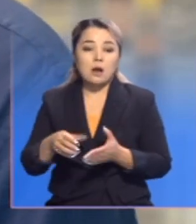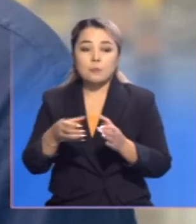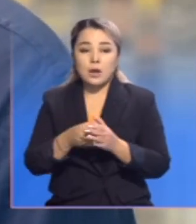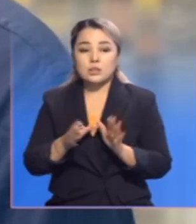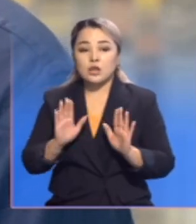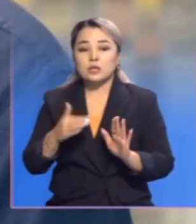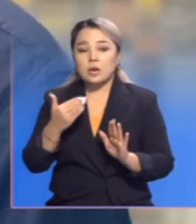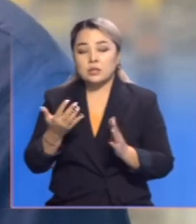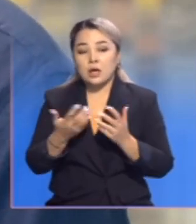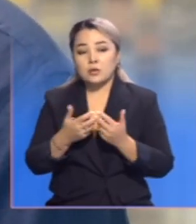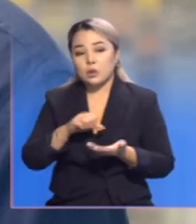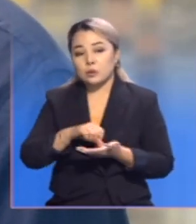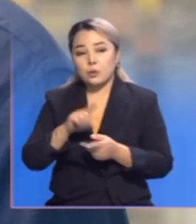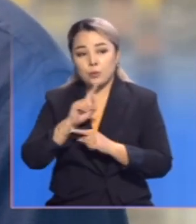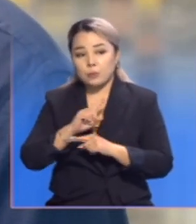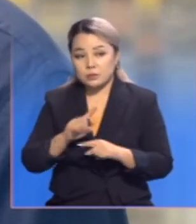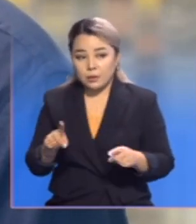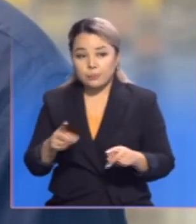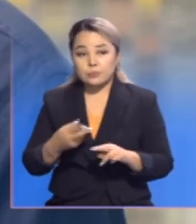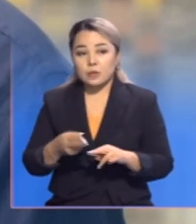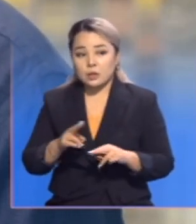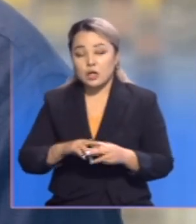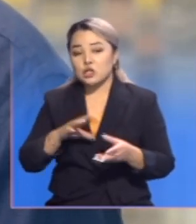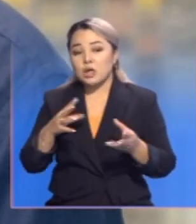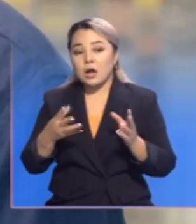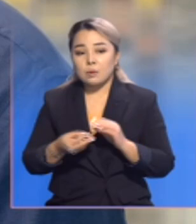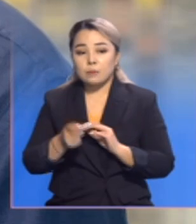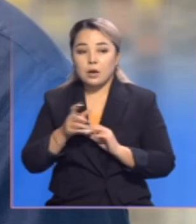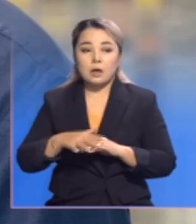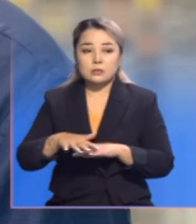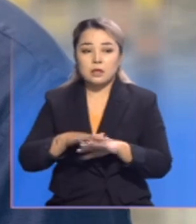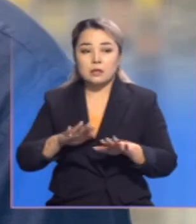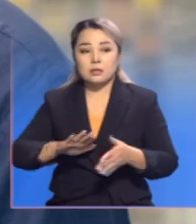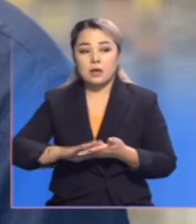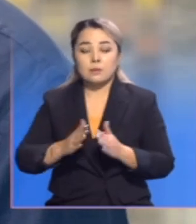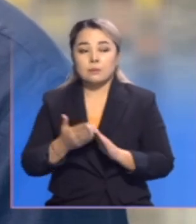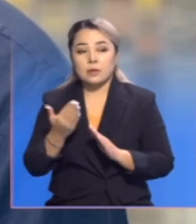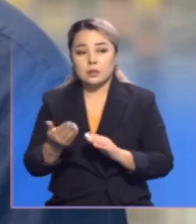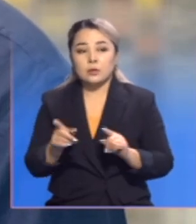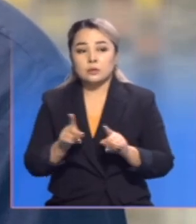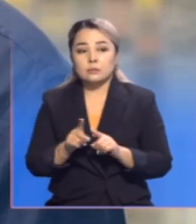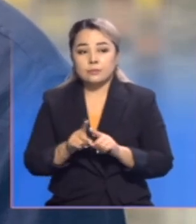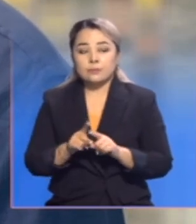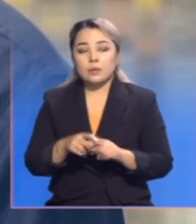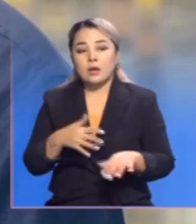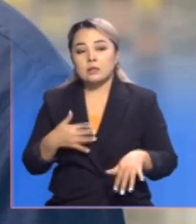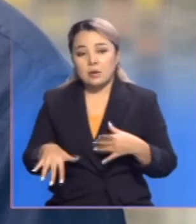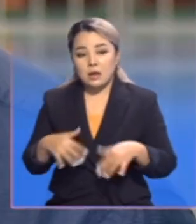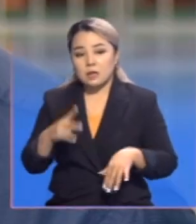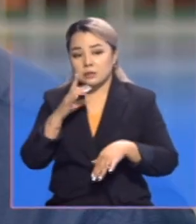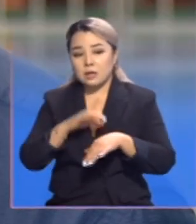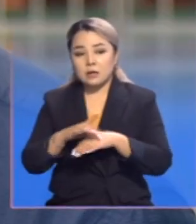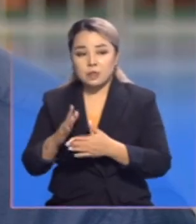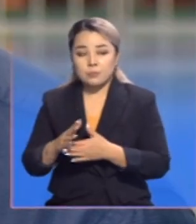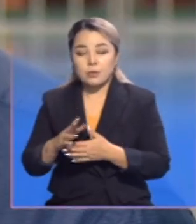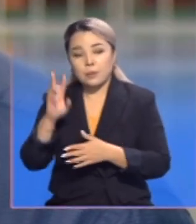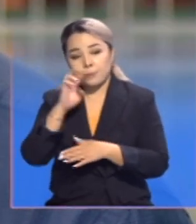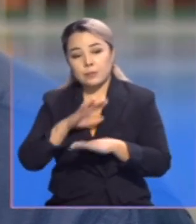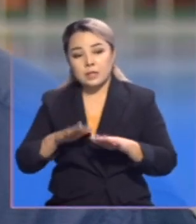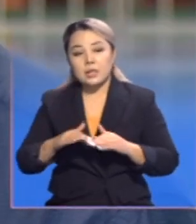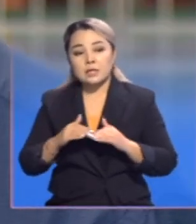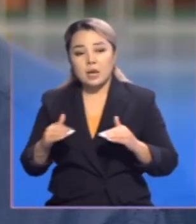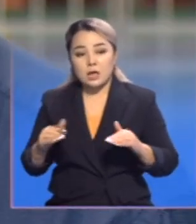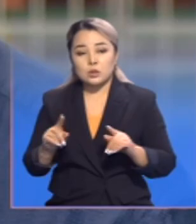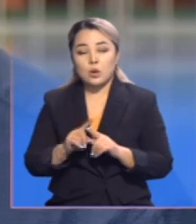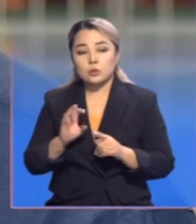ғана есепке алмасақ, онда жалпы халықтық кибер қауіпсіздік бәрібір сәл ақсап тұрған жай бар. Мемлекеттік деңгейден